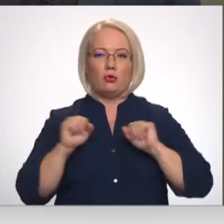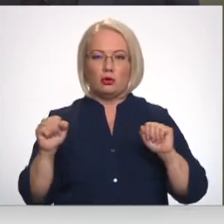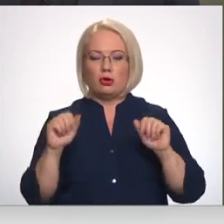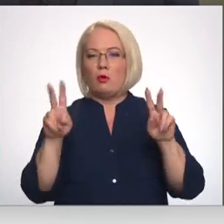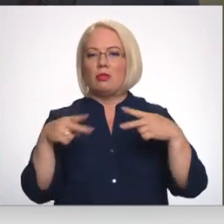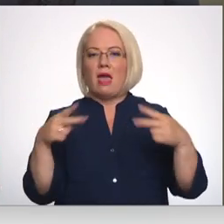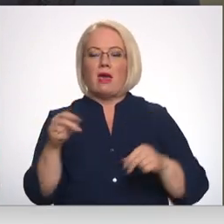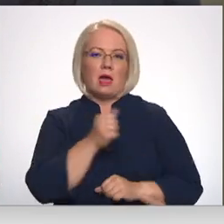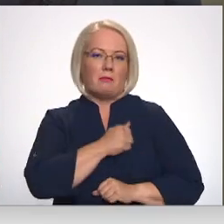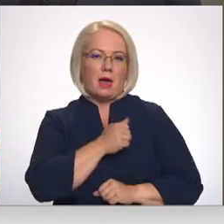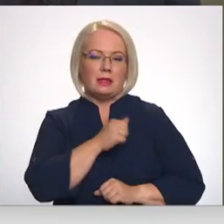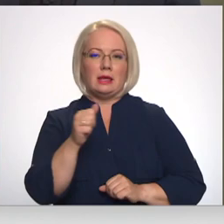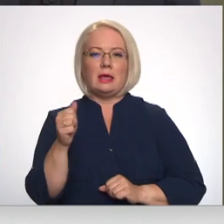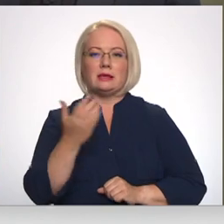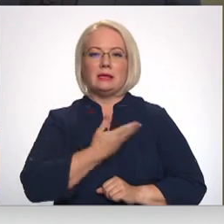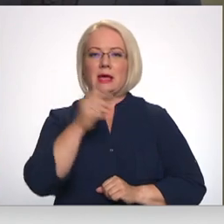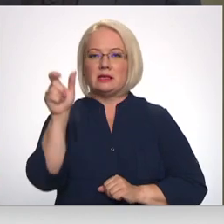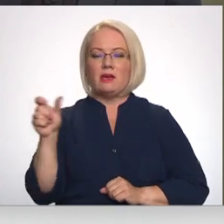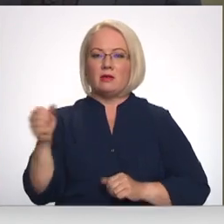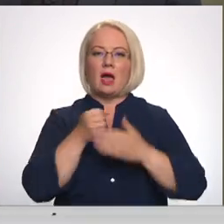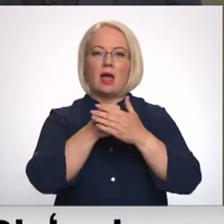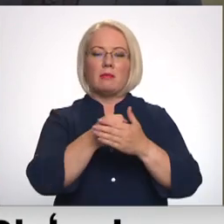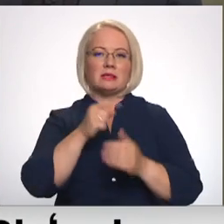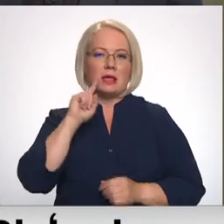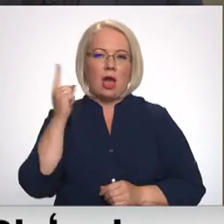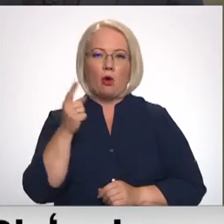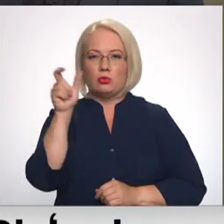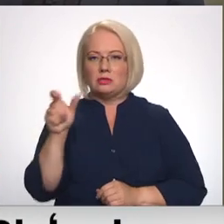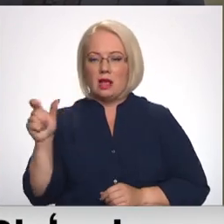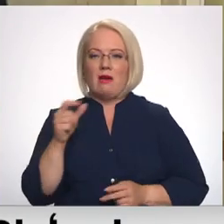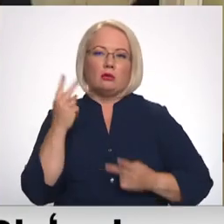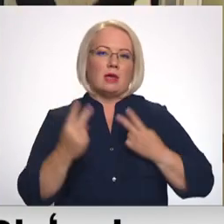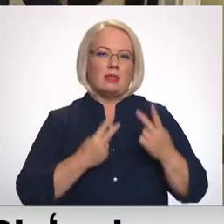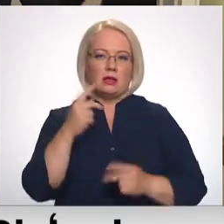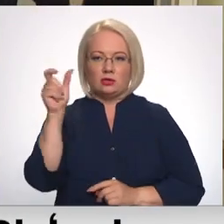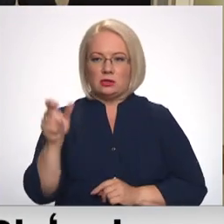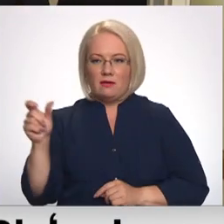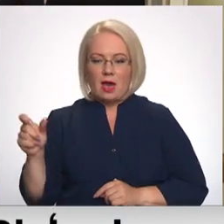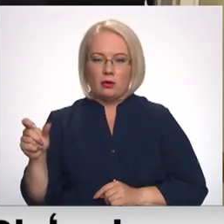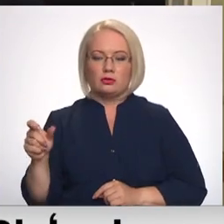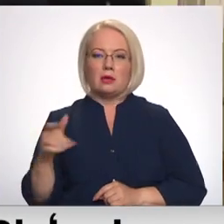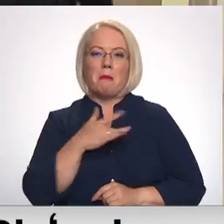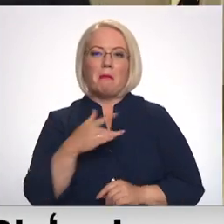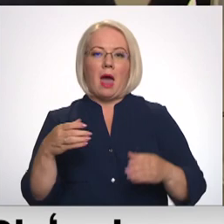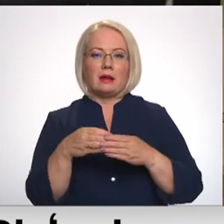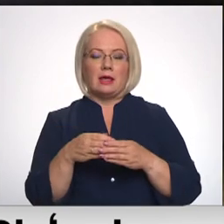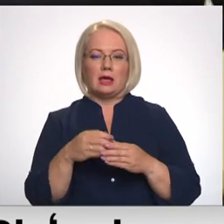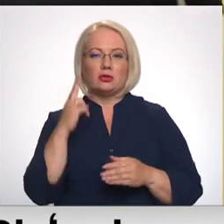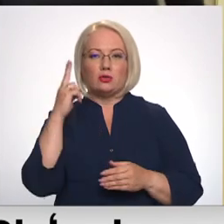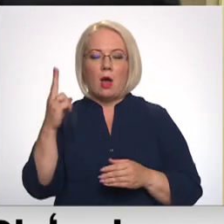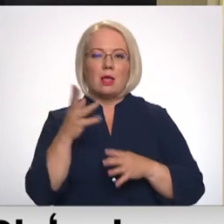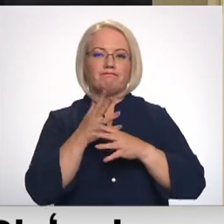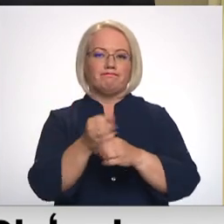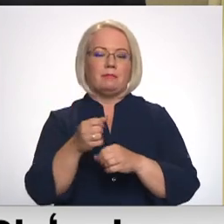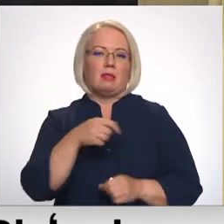baidīties vēlētājiem tomēr atbalstīt jaunus cilvēkus, enerģiskus cilvēkus. Republika sola samazināt deputātu skaitu